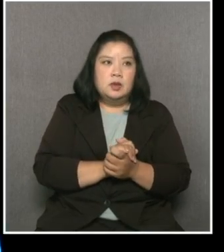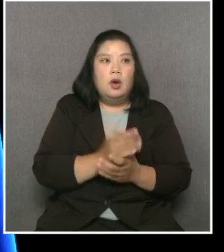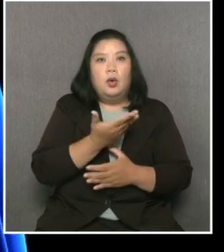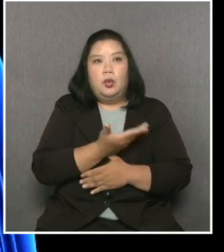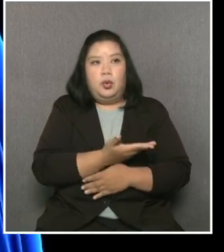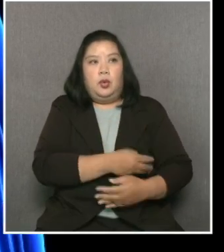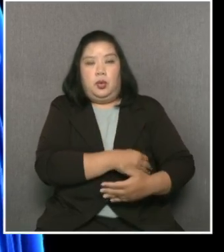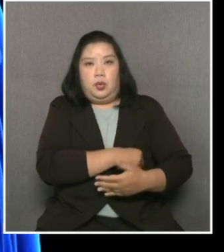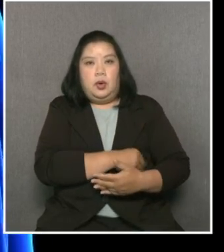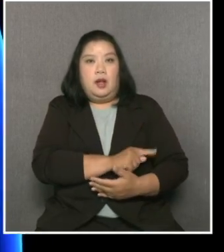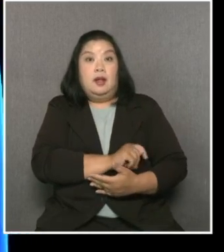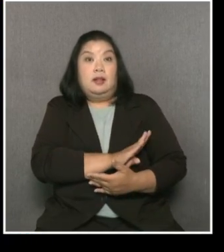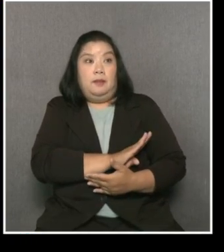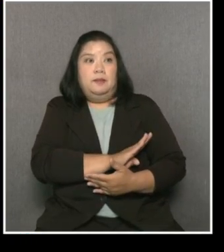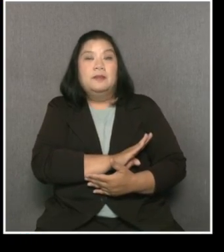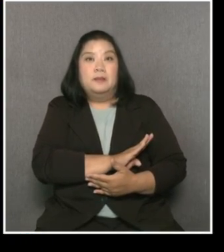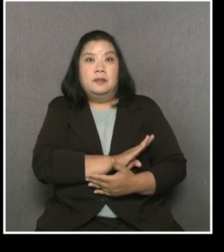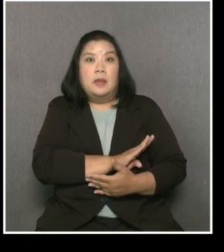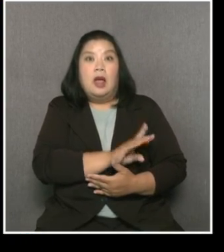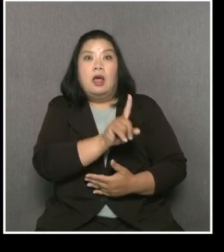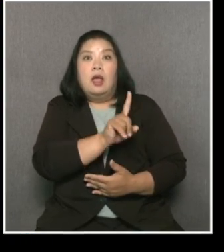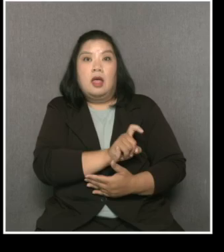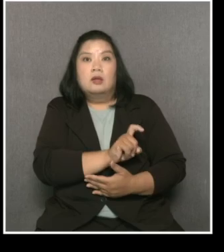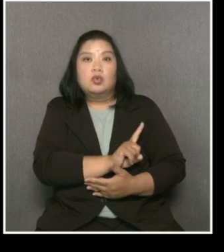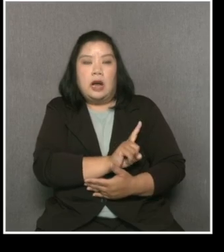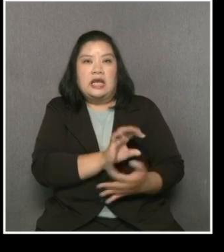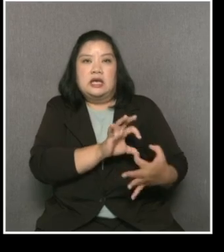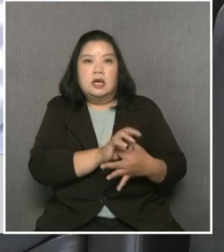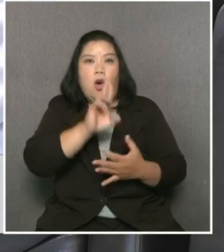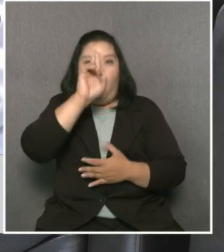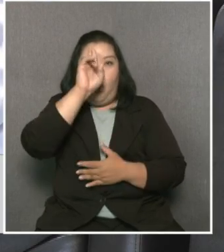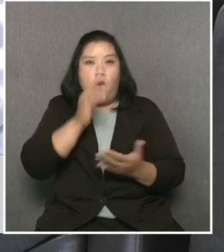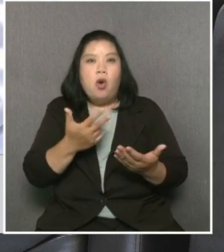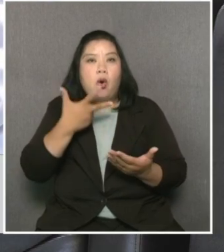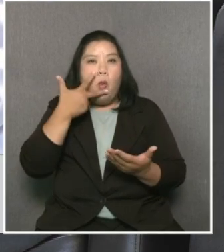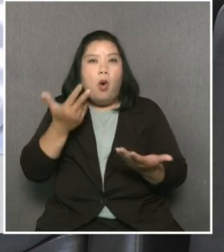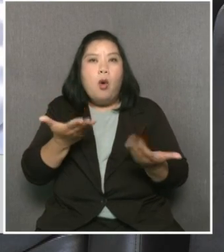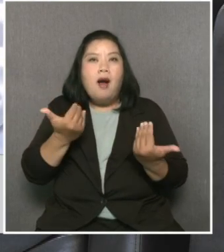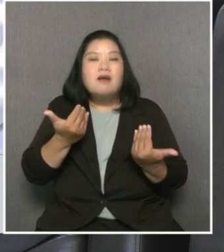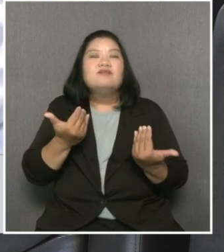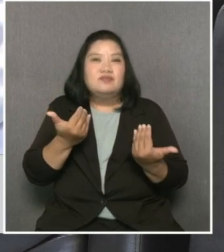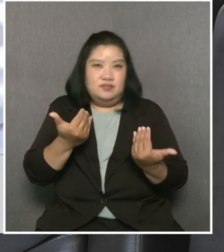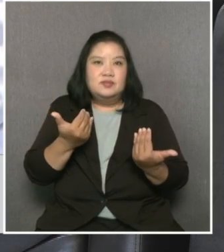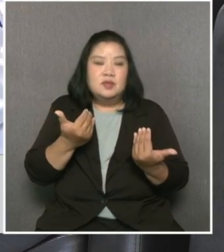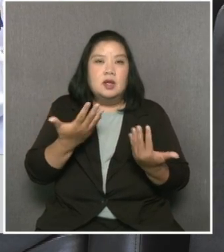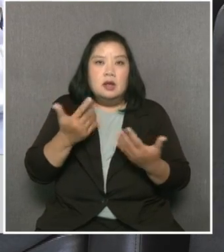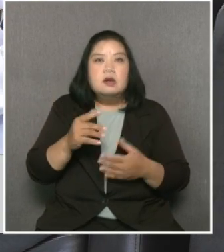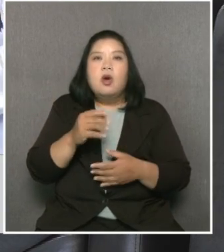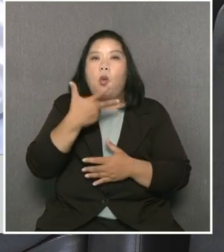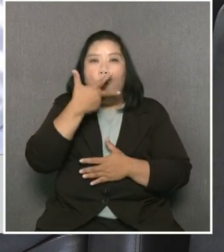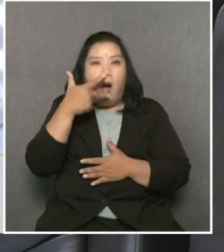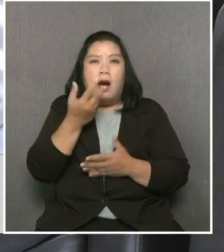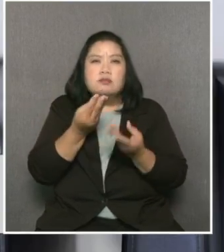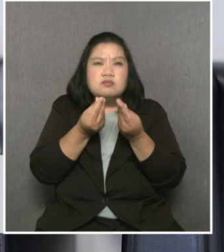ตหรือตับอ่อนหยุดทำงานอันจุดนั้นเองก็เป็นจุดที่โรคเบาหวานมาอาหารหวานหรือมันก็ตามมันก็จะเป็นพลัง